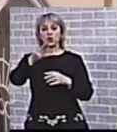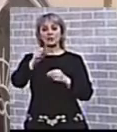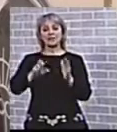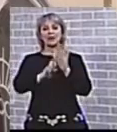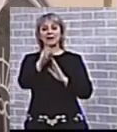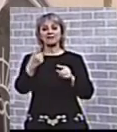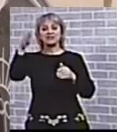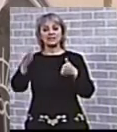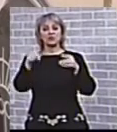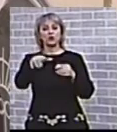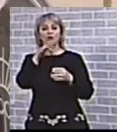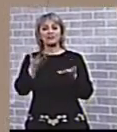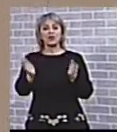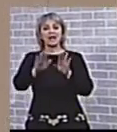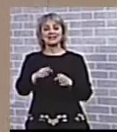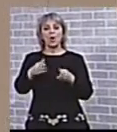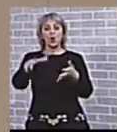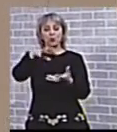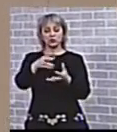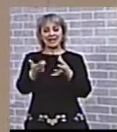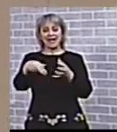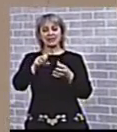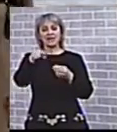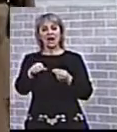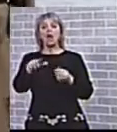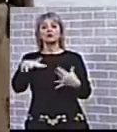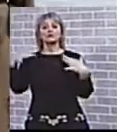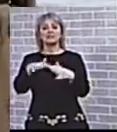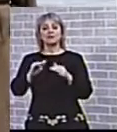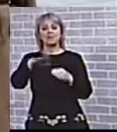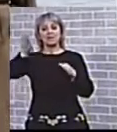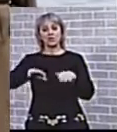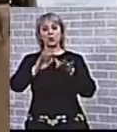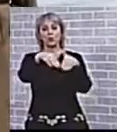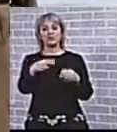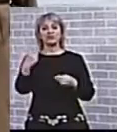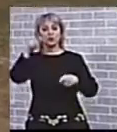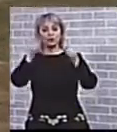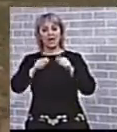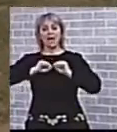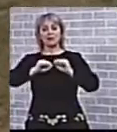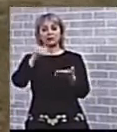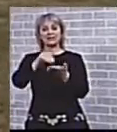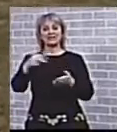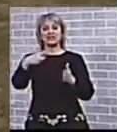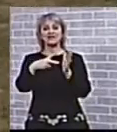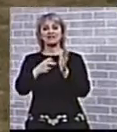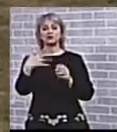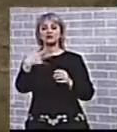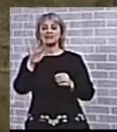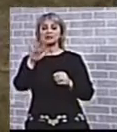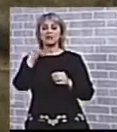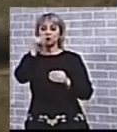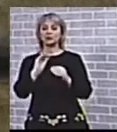стене которого с тех времен остались два пушечных ядра. Затем собрались на берегу моря. Во втором фестивале оборона Таганрога 1855